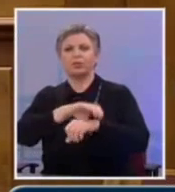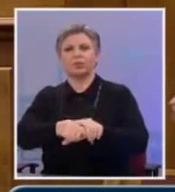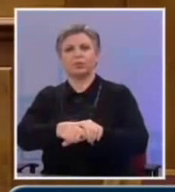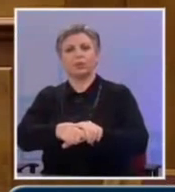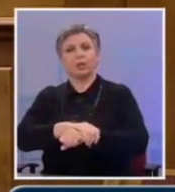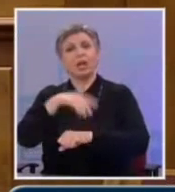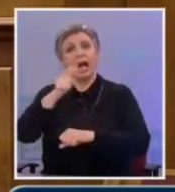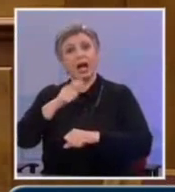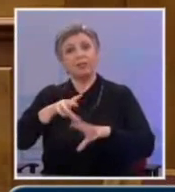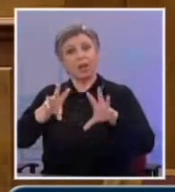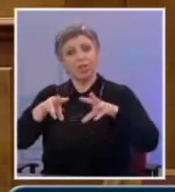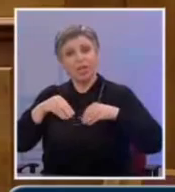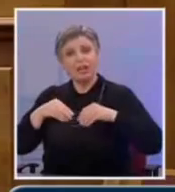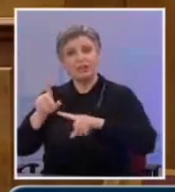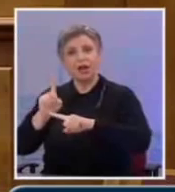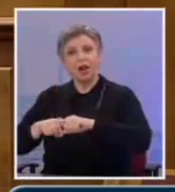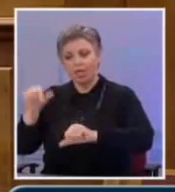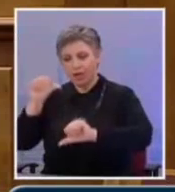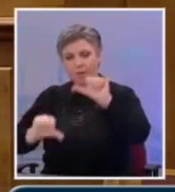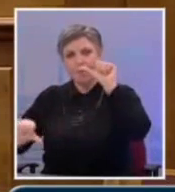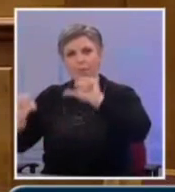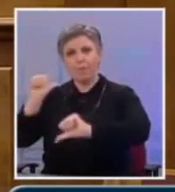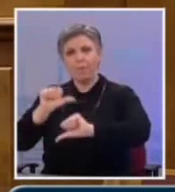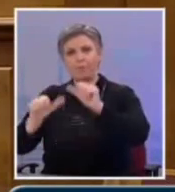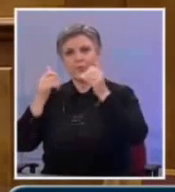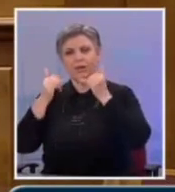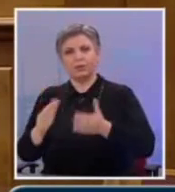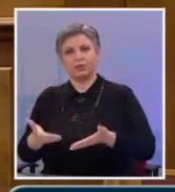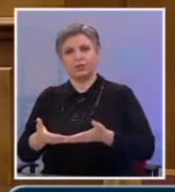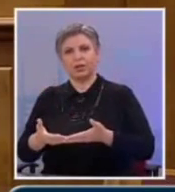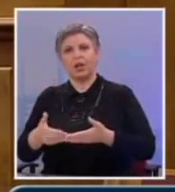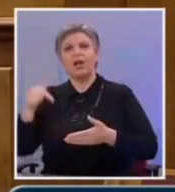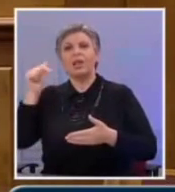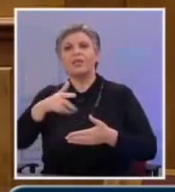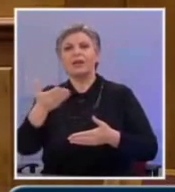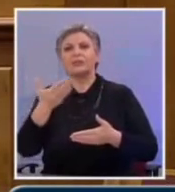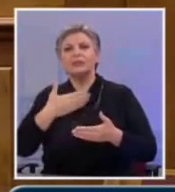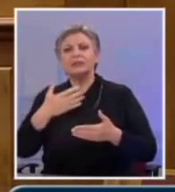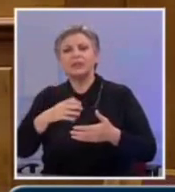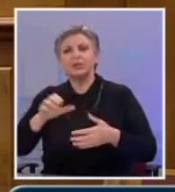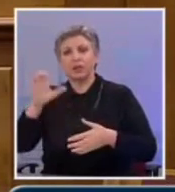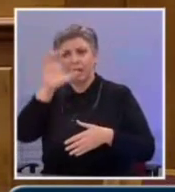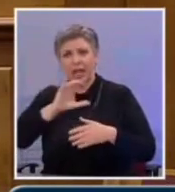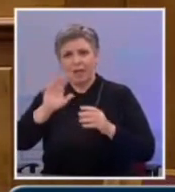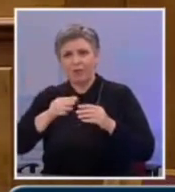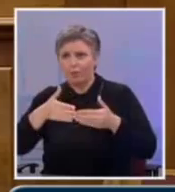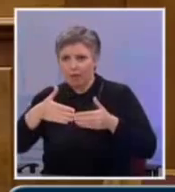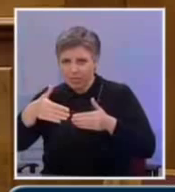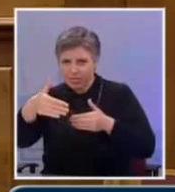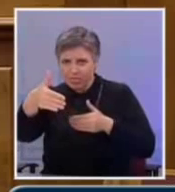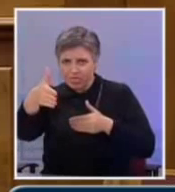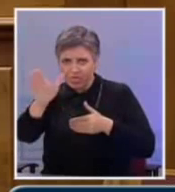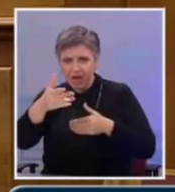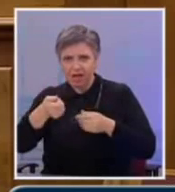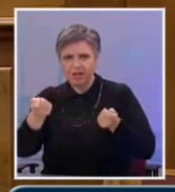εκδοχή μέλλοντος που κάποιοι οραμτίζονται για την Ευρώπη του αύριο. Το αν αυτή η πορεία θα συνεχιστεί για πολλά